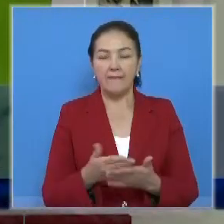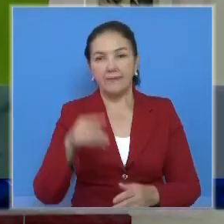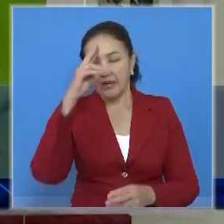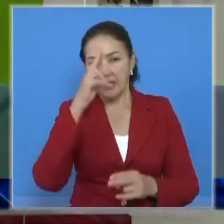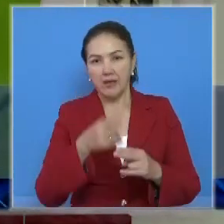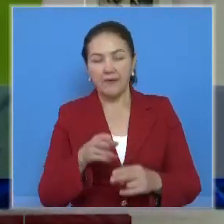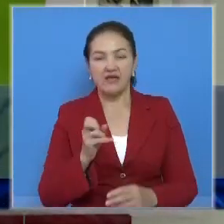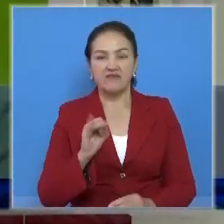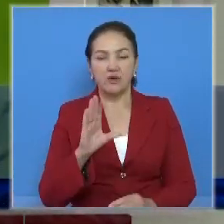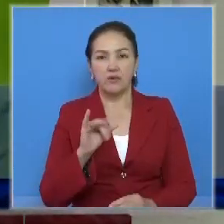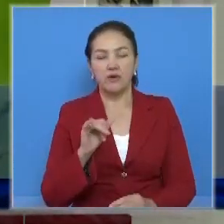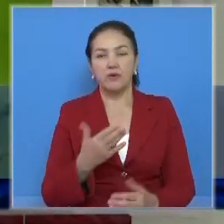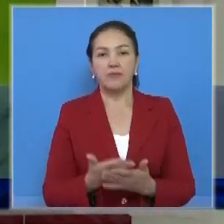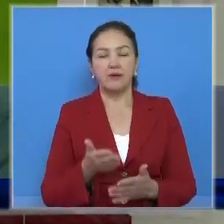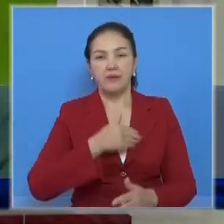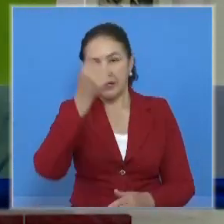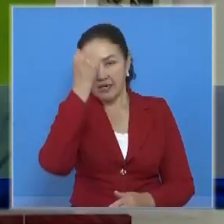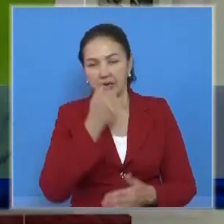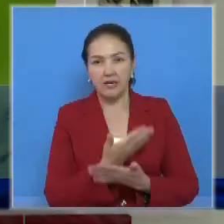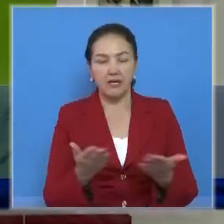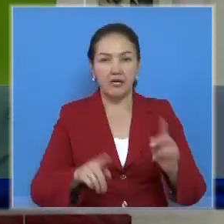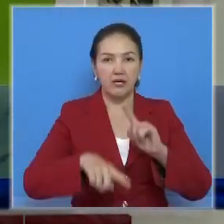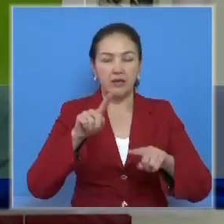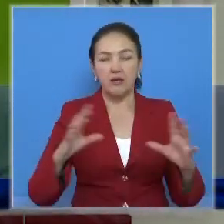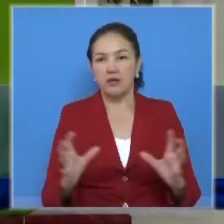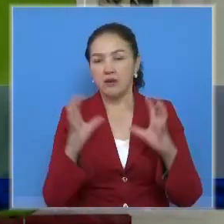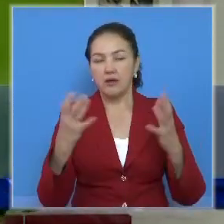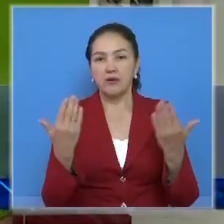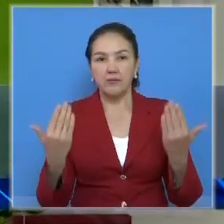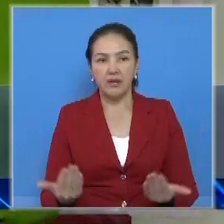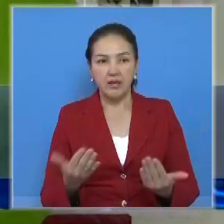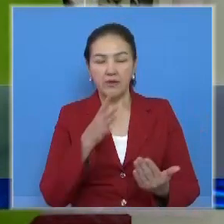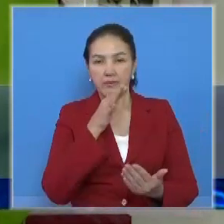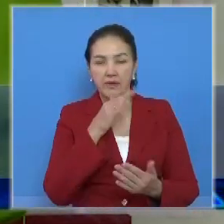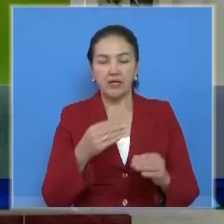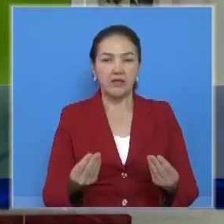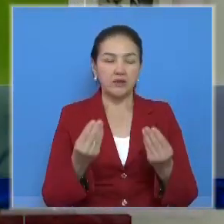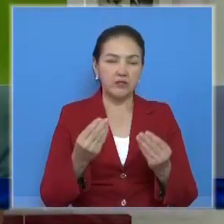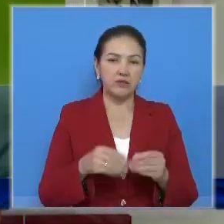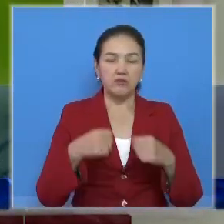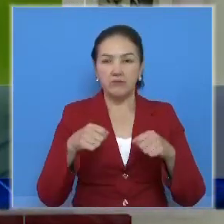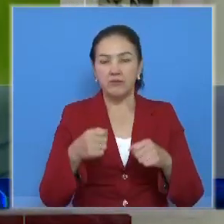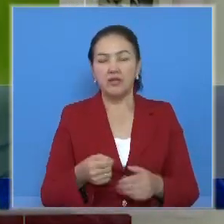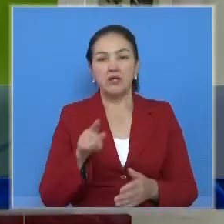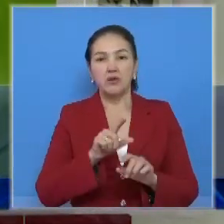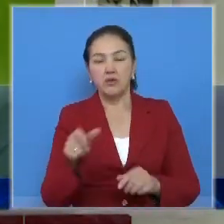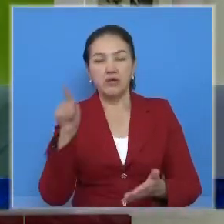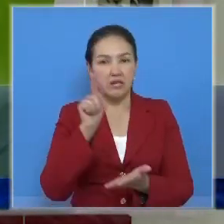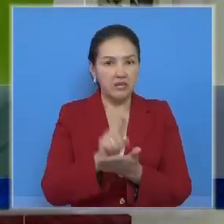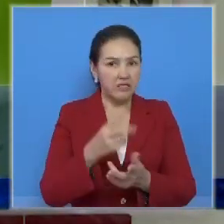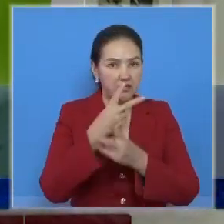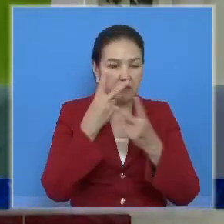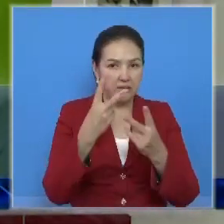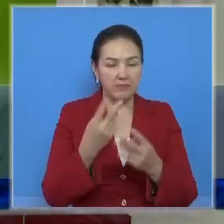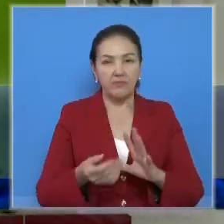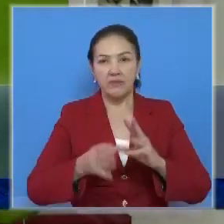брату Бегалы Жанбырбаеву. Мы благодарны их родственникам, которые сохранили до сегодняшнего времени эти ценные вещи. Люди должны видеть это достояние.